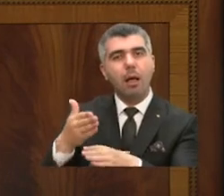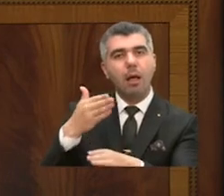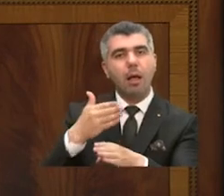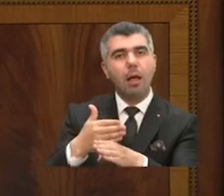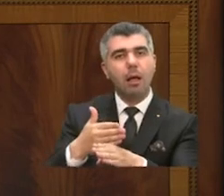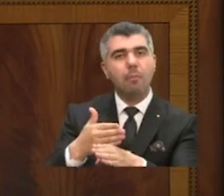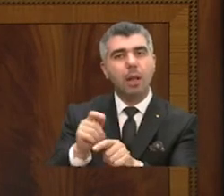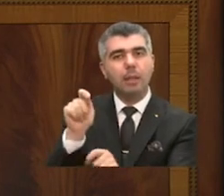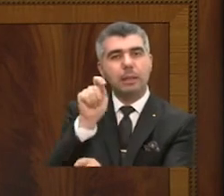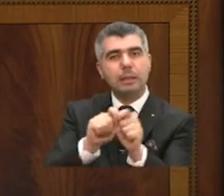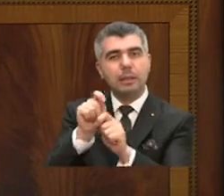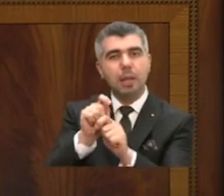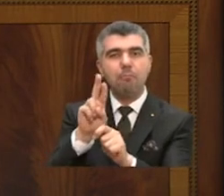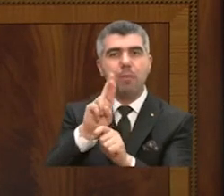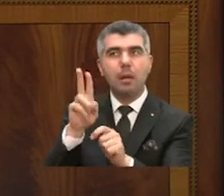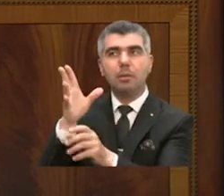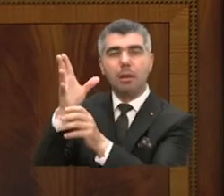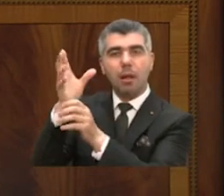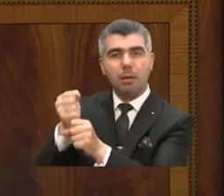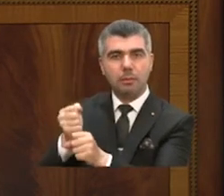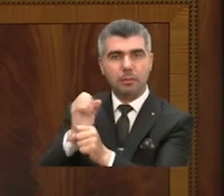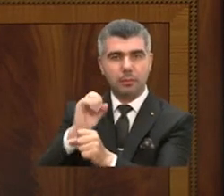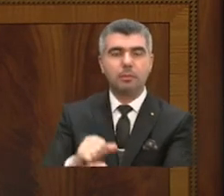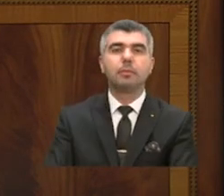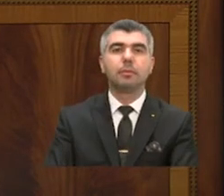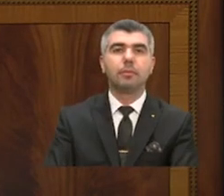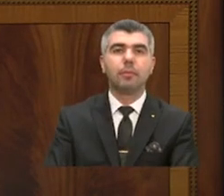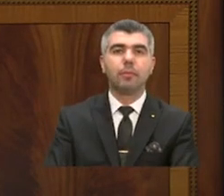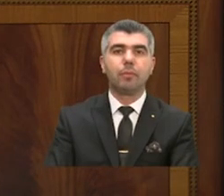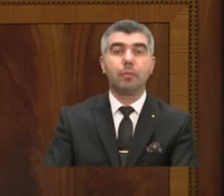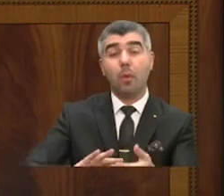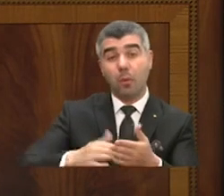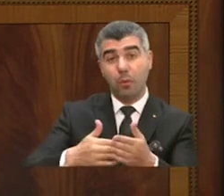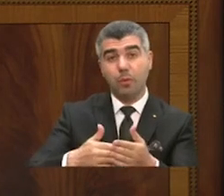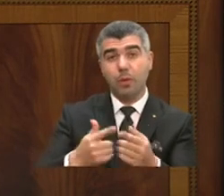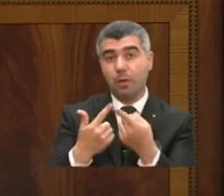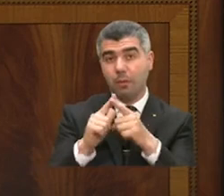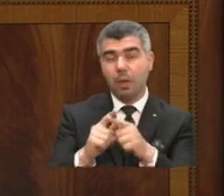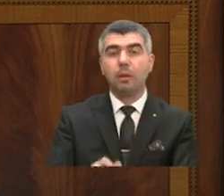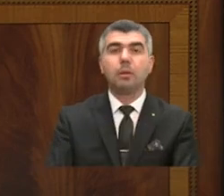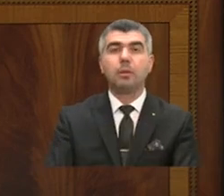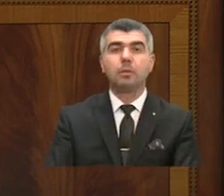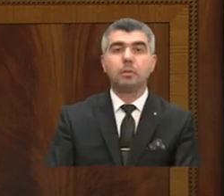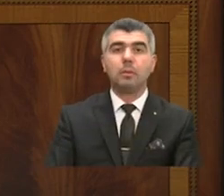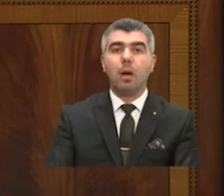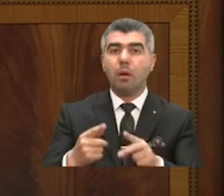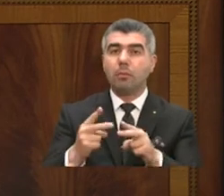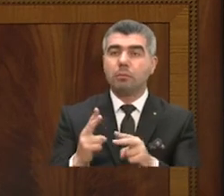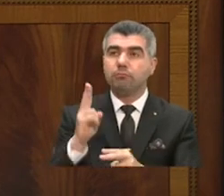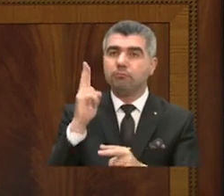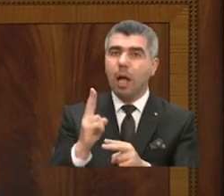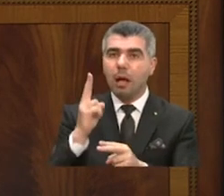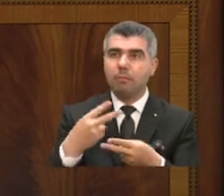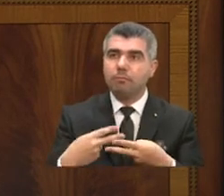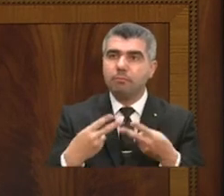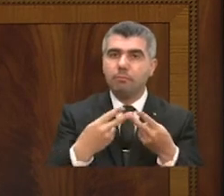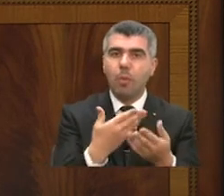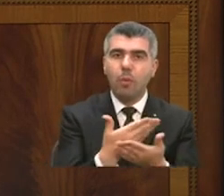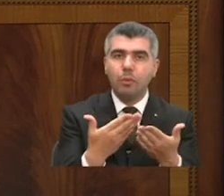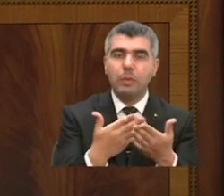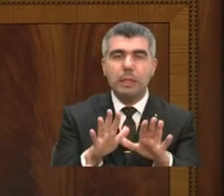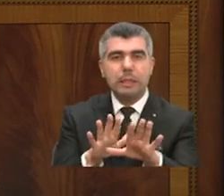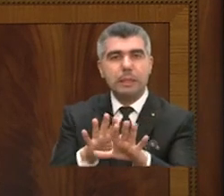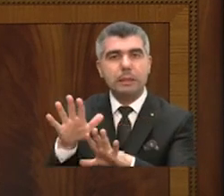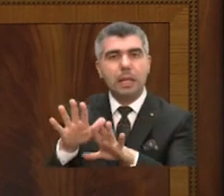وحددها جلالة الملك محمد السادس نصره الله. وقد تم في هذا الإطار الشروع في عدد من التدابير